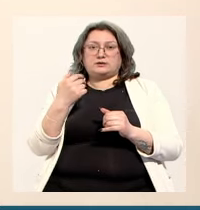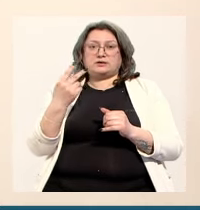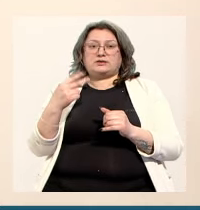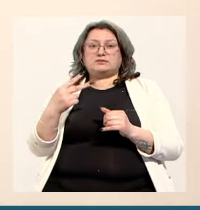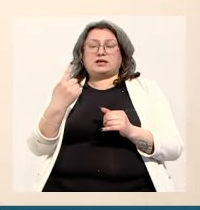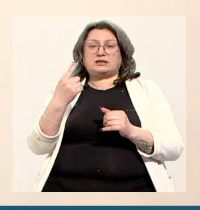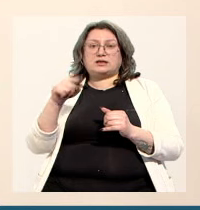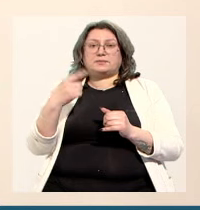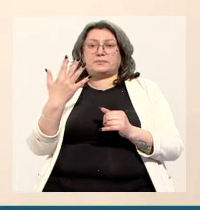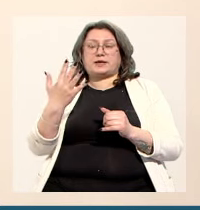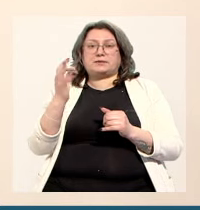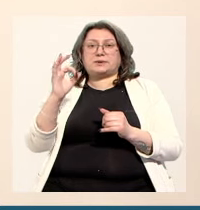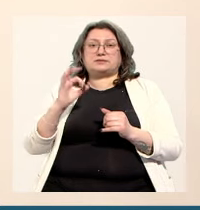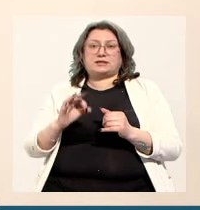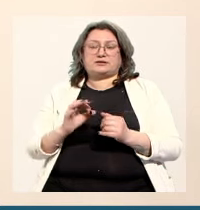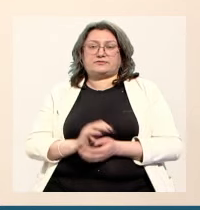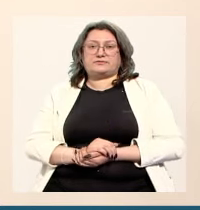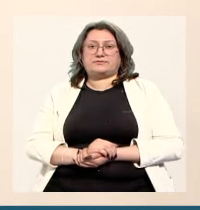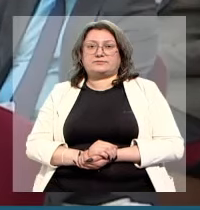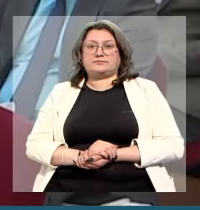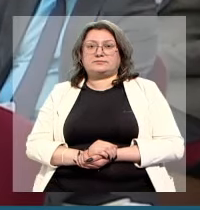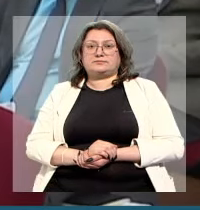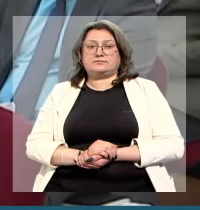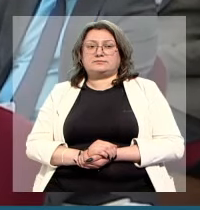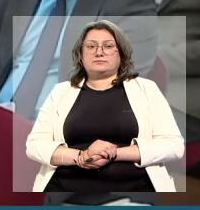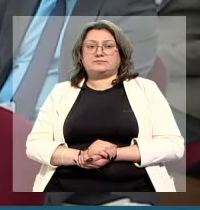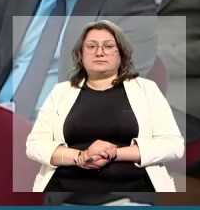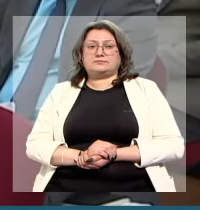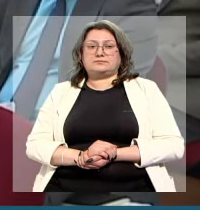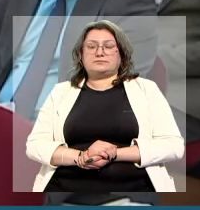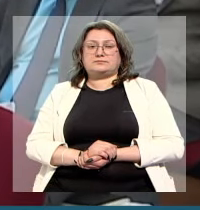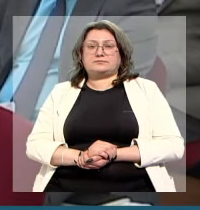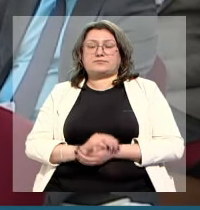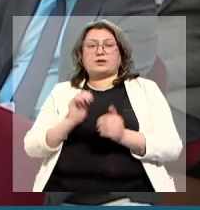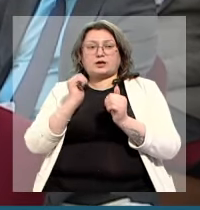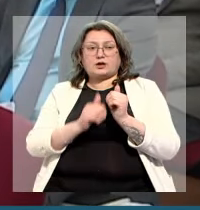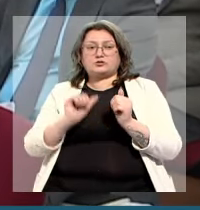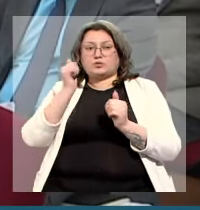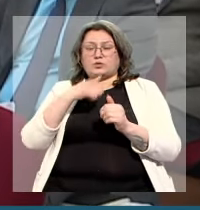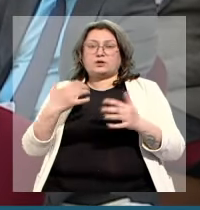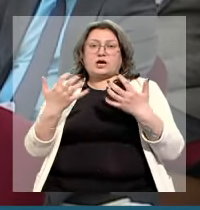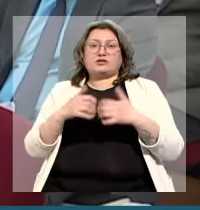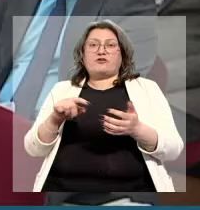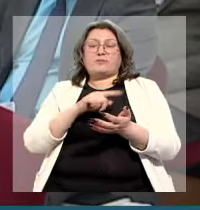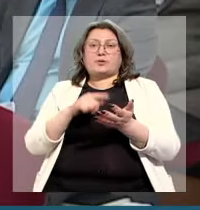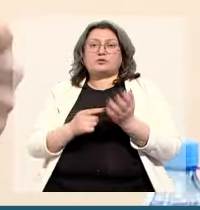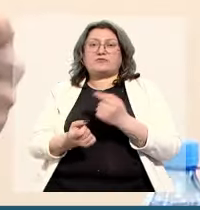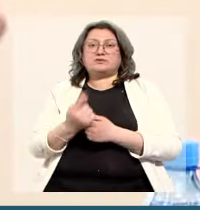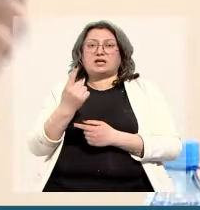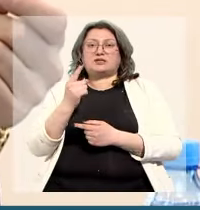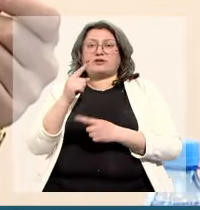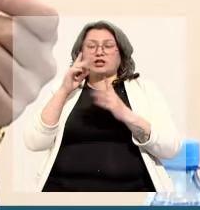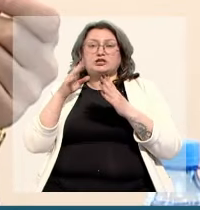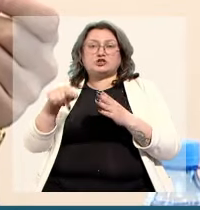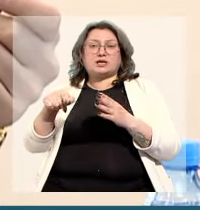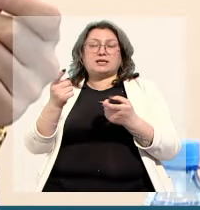бастап 21,15% болып белгіленді. Жыл өткен сайын көтерілетін пайыз мөлшеріне қатысты туындаған сұрақтар да